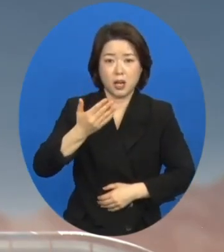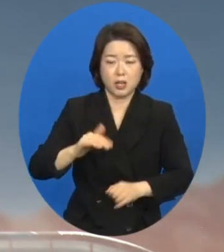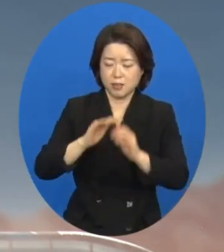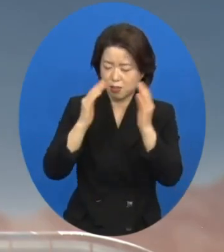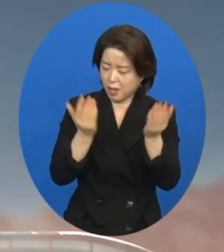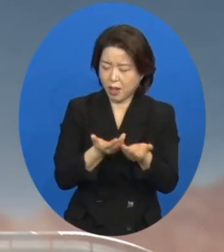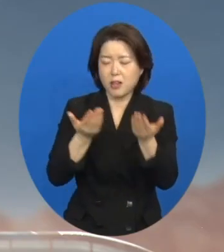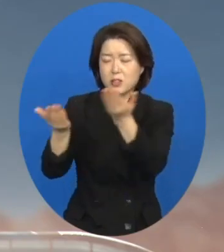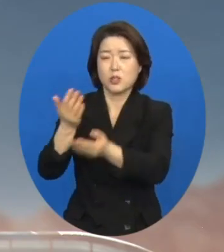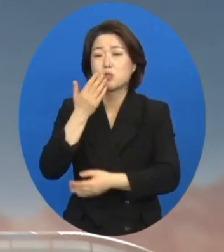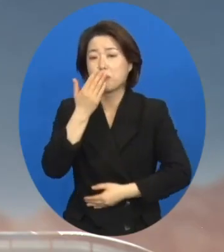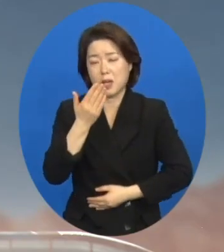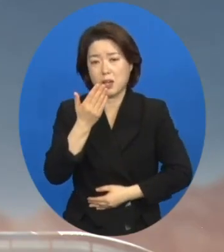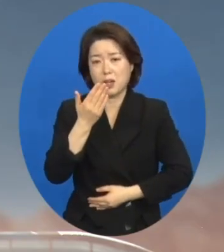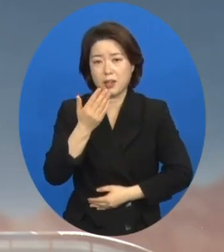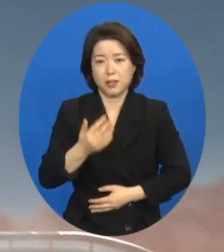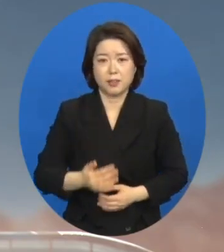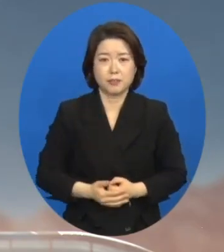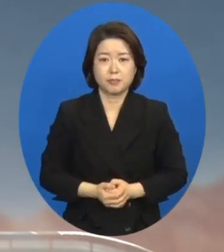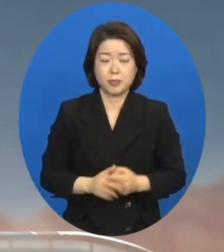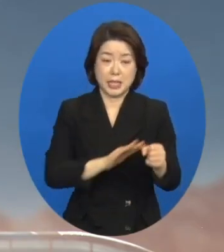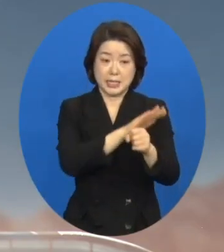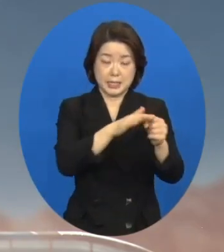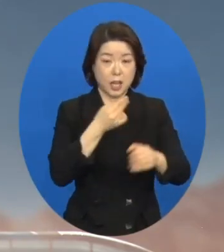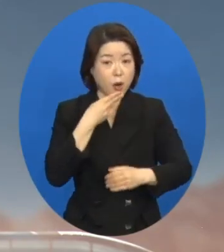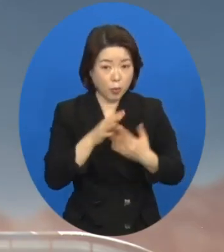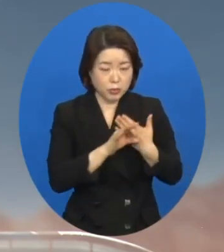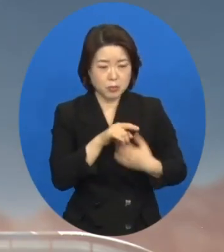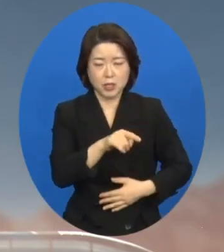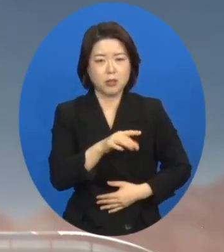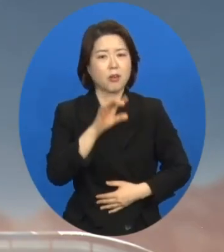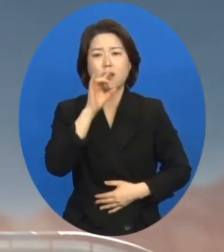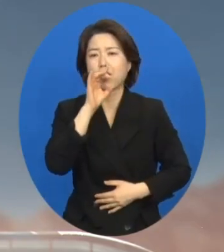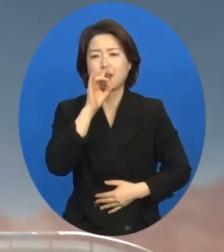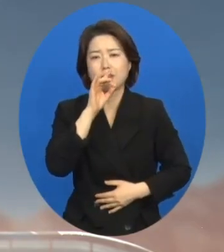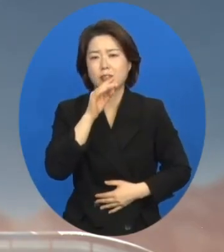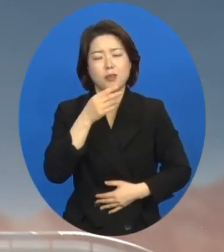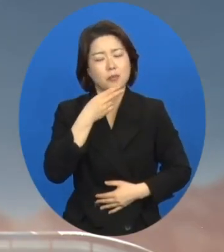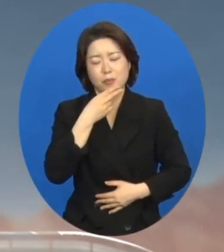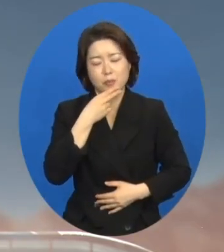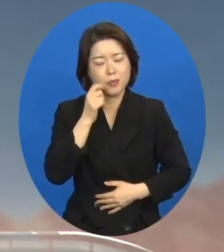전부도 드릴 수 있는 것이죠. 사랑이 없으면 여러분 이거 할 수 없는 겁니다.